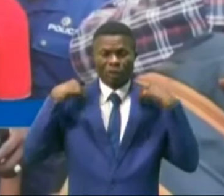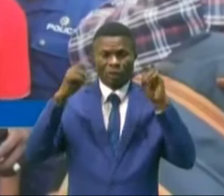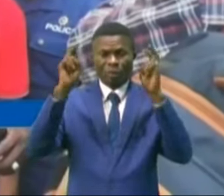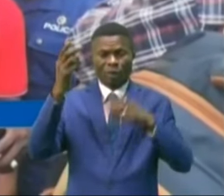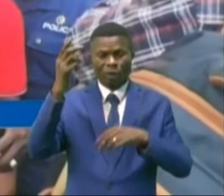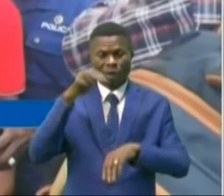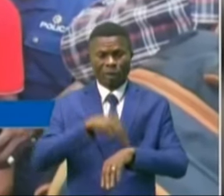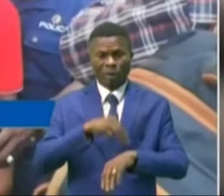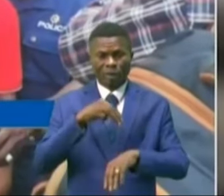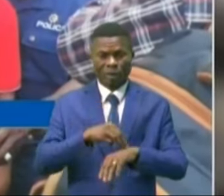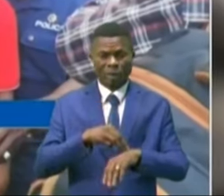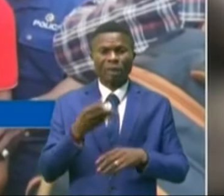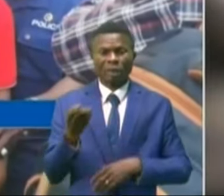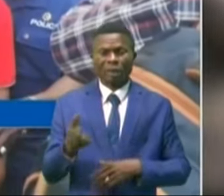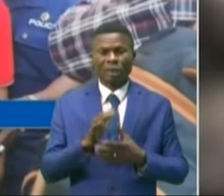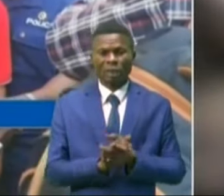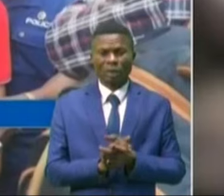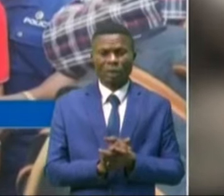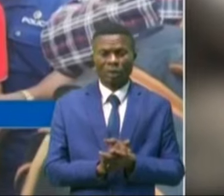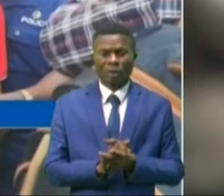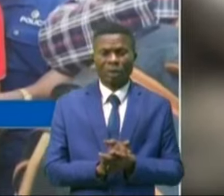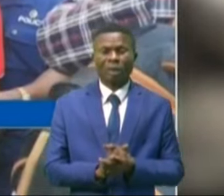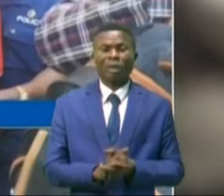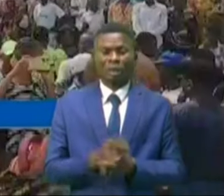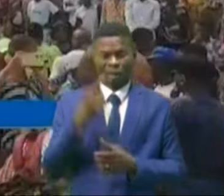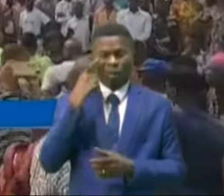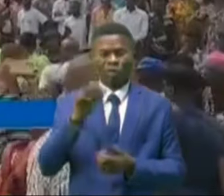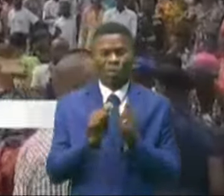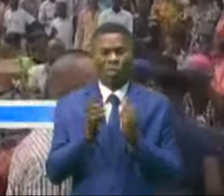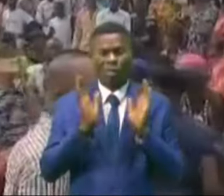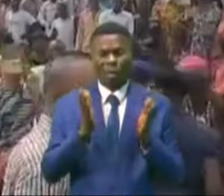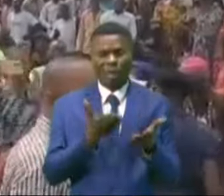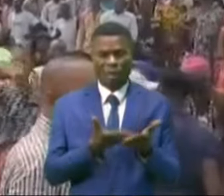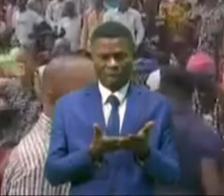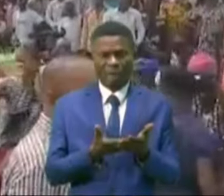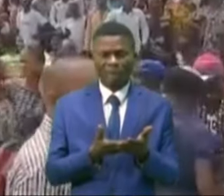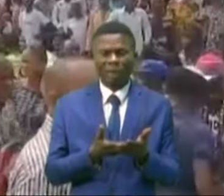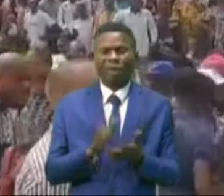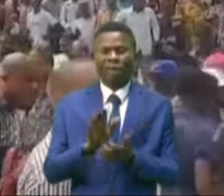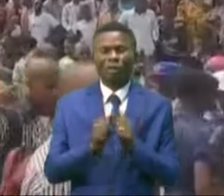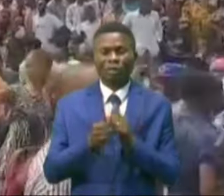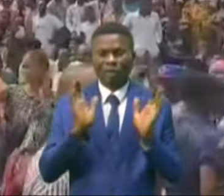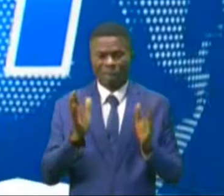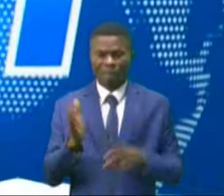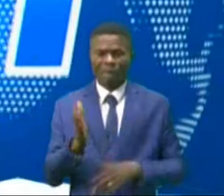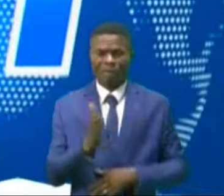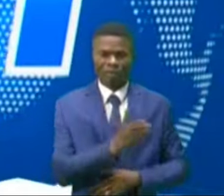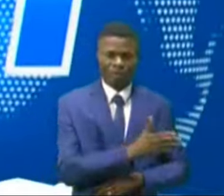la ville portuaire de Matadi a frôlé une catastrophe.